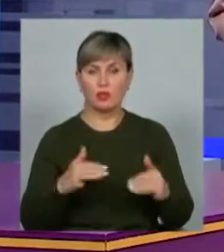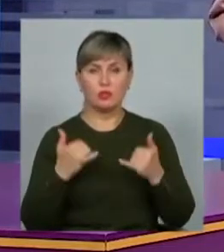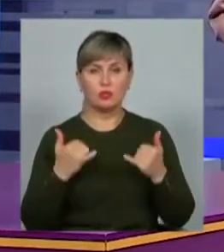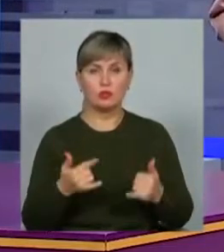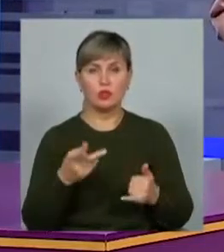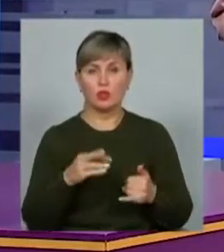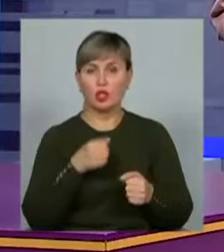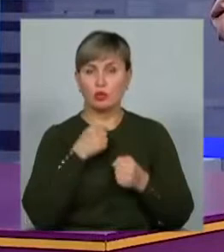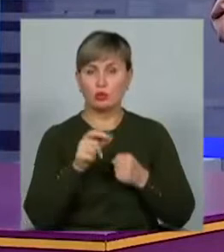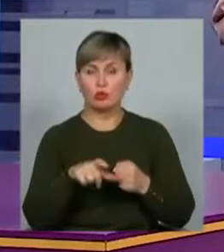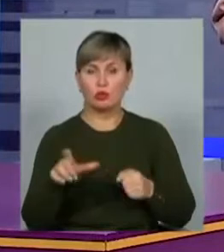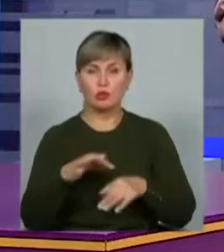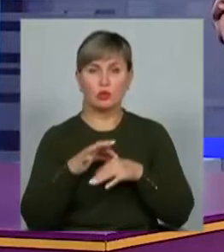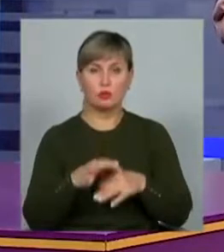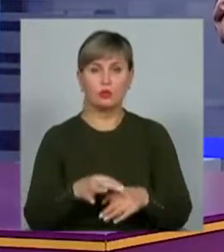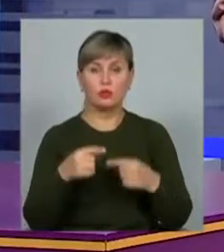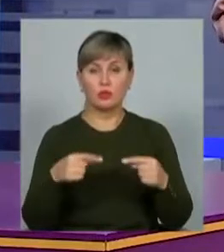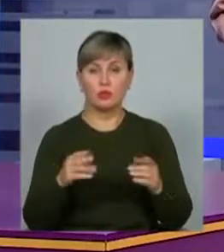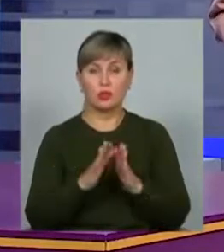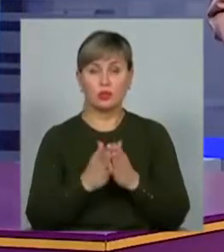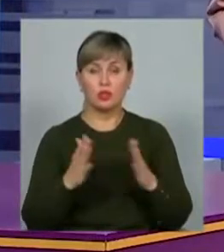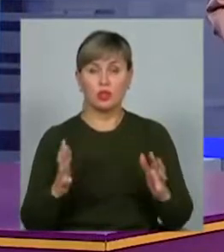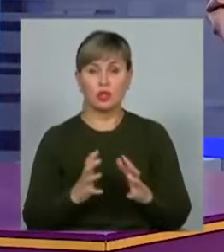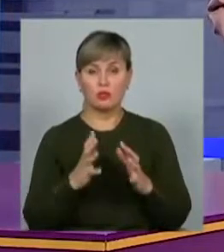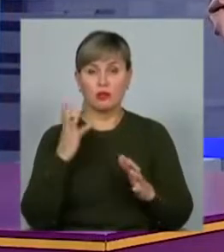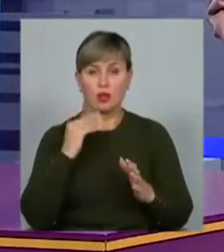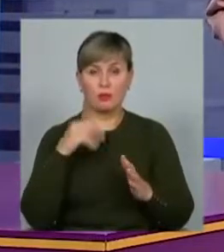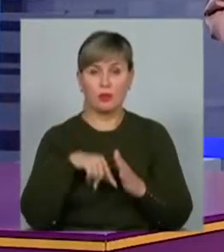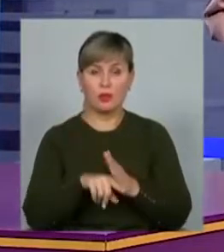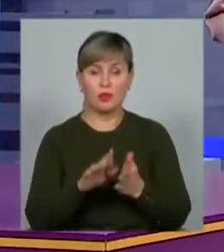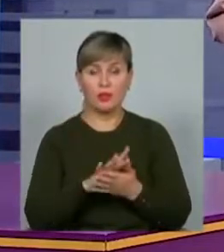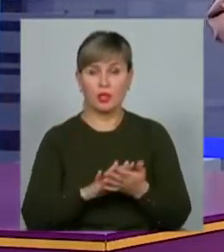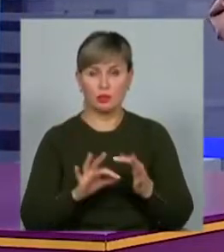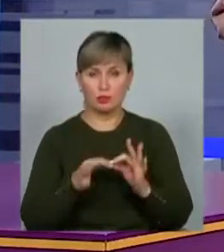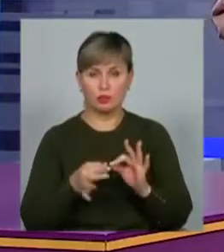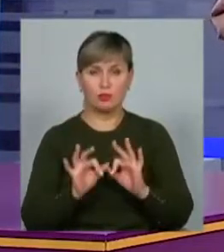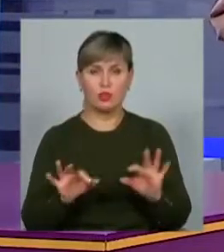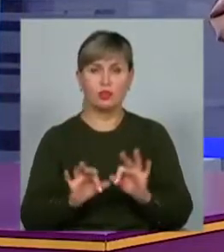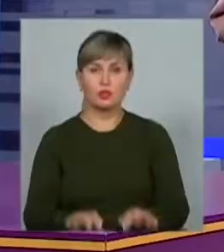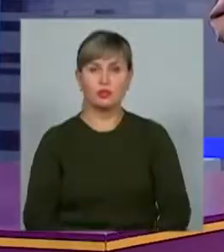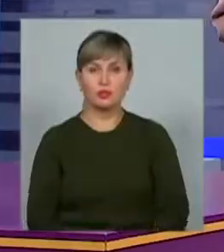Сегодня для журналистов провели пресс-тур по книгохранилищам Алматы. Айдана Нураш расскажет подробнее.